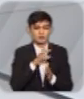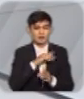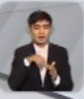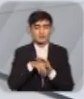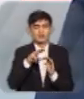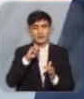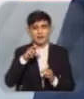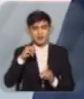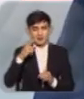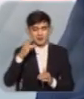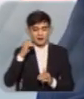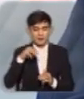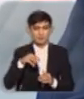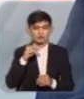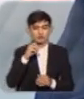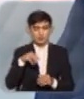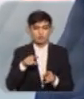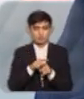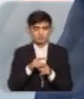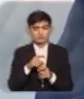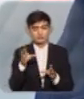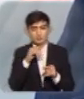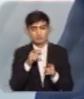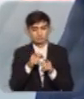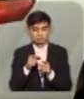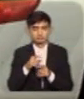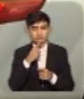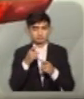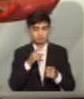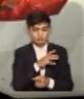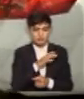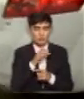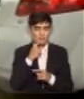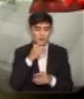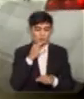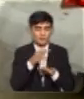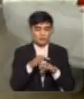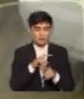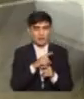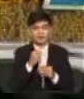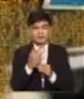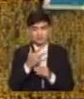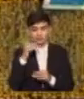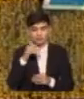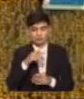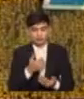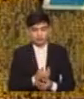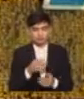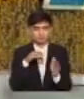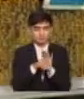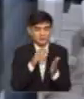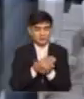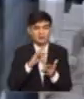жатқан сауалдарға дереу әрі қысқа мерзімде жауап беруге тырысып жатырмыз дейді. Чат каналына әзірге 13 мың тұрғын тіркеліп, онлайн